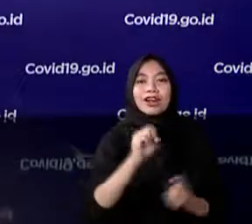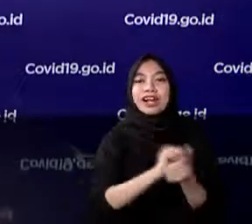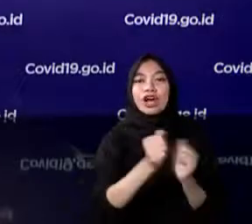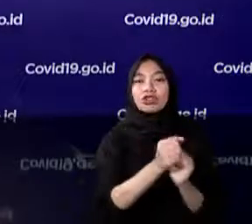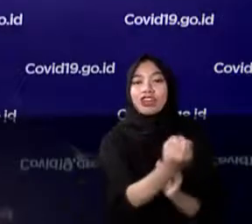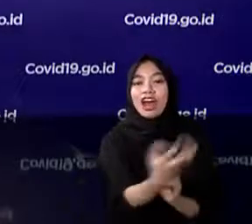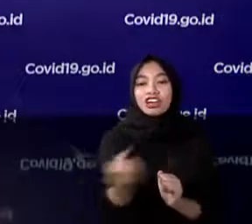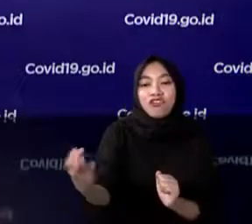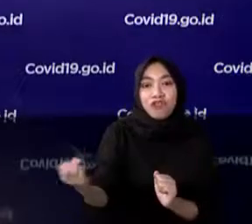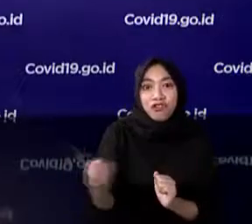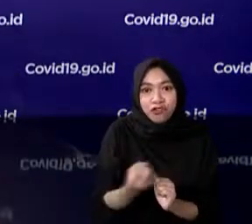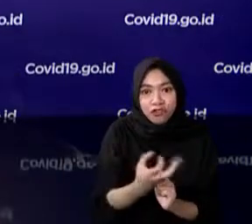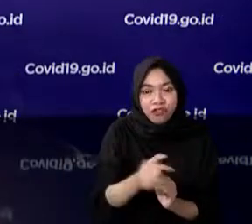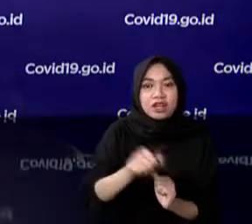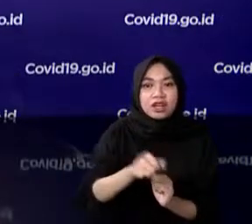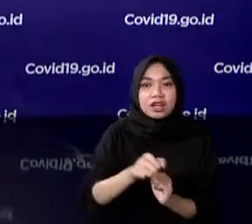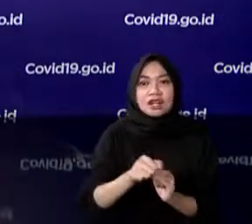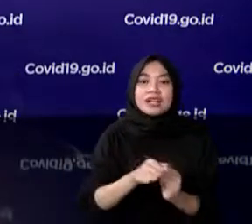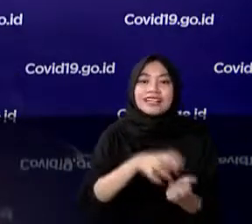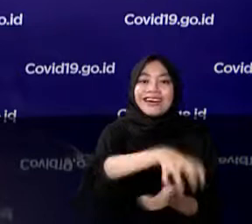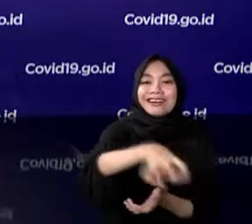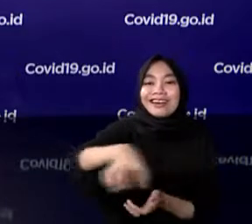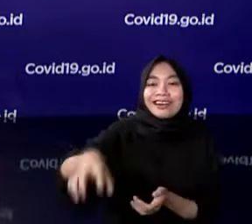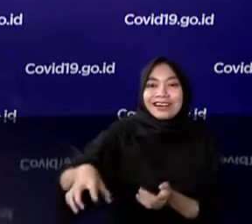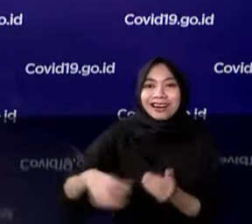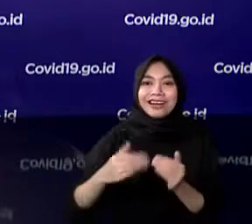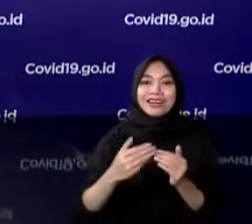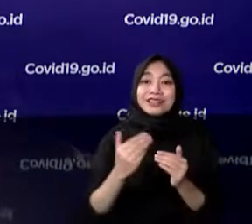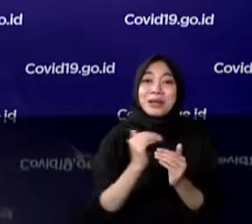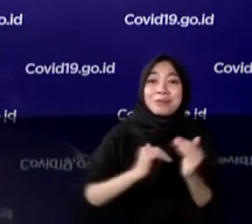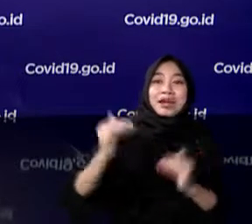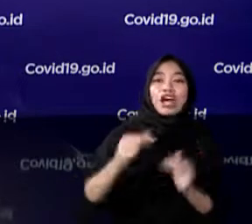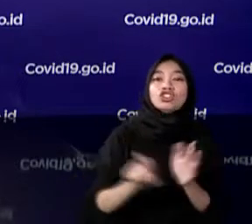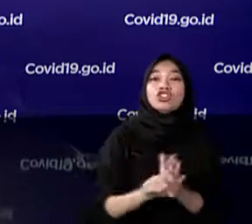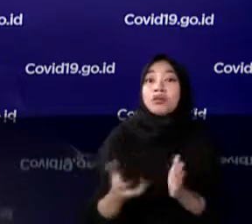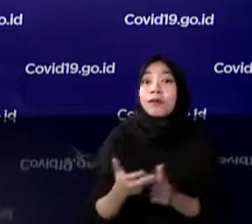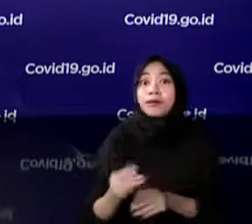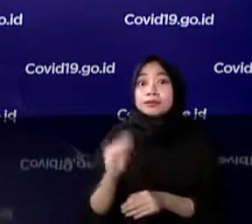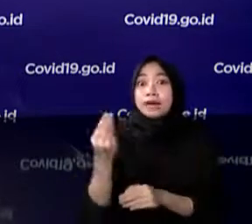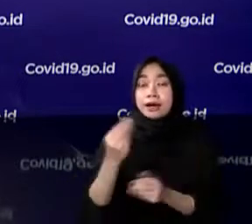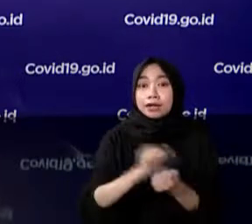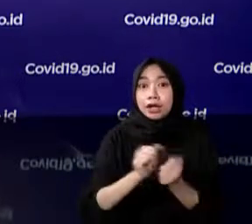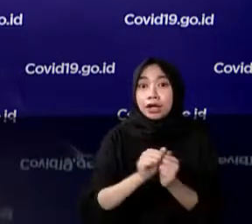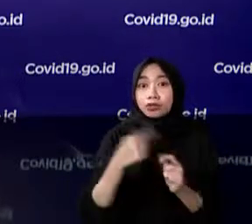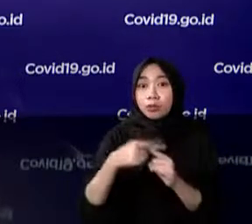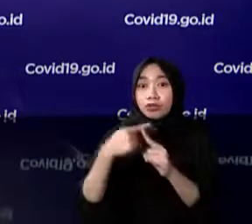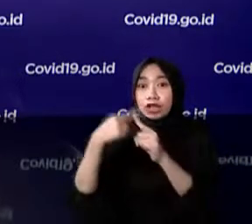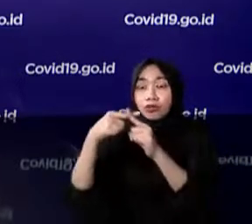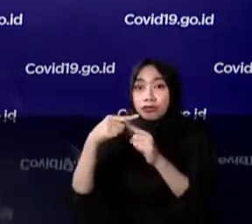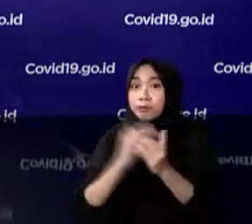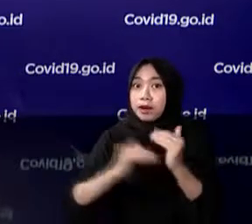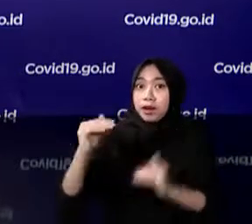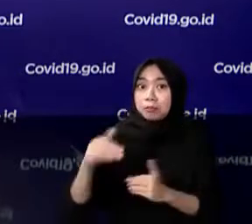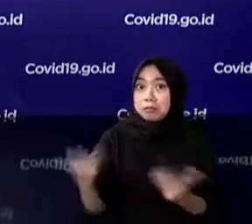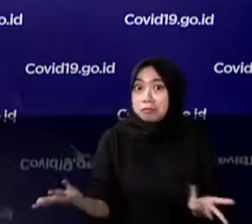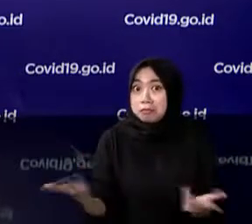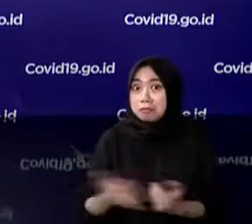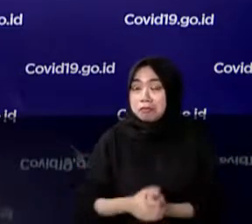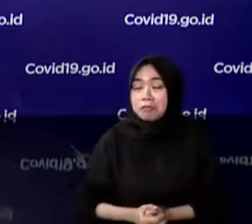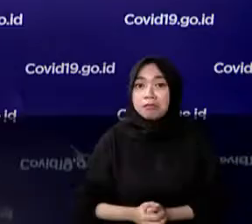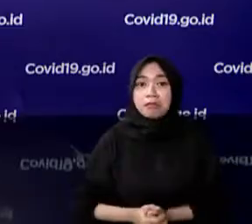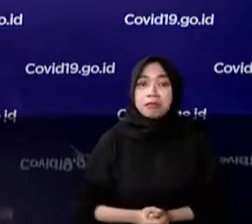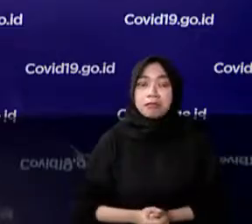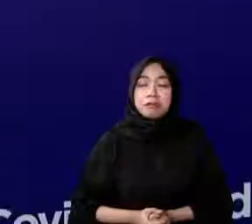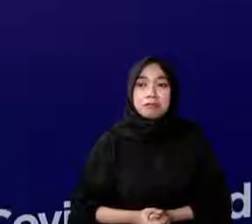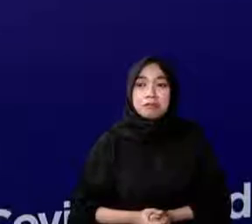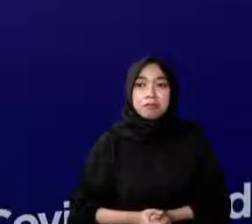kira-kira daerah-daerah mana saja yang mengalami peningkatan? Apakah DKI juga termasuk salah satu yang mengalami peningkatan atau daerah mana lagi nih, Mbak Dewi? Ya,